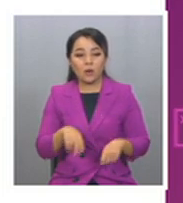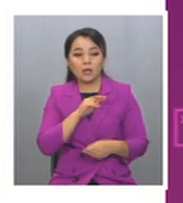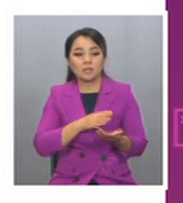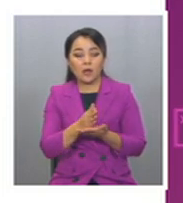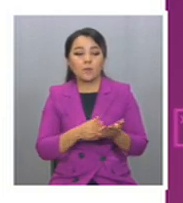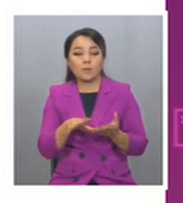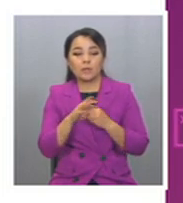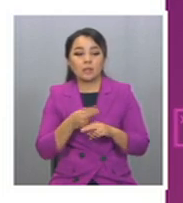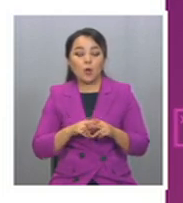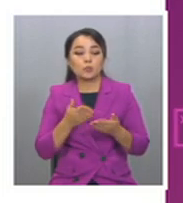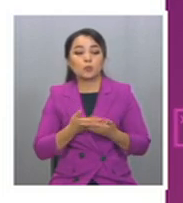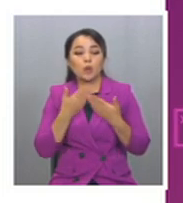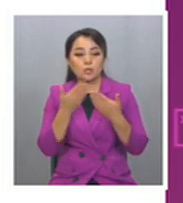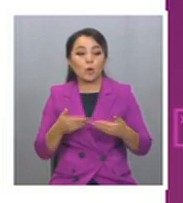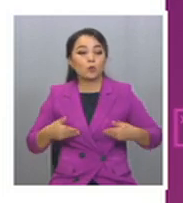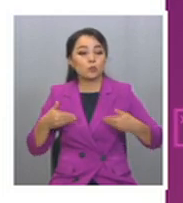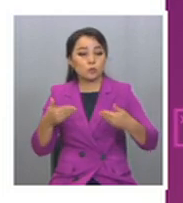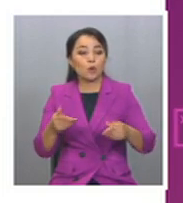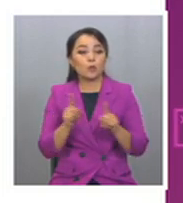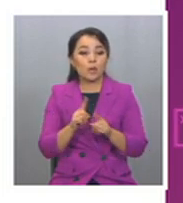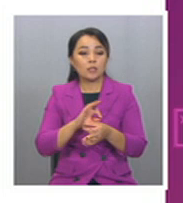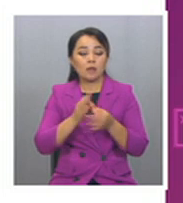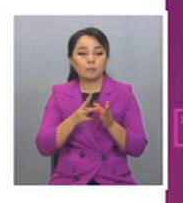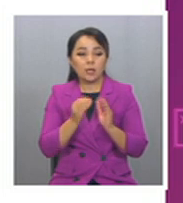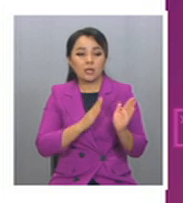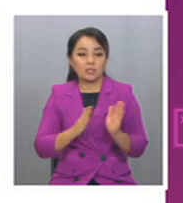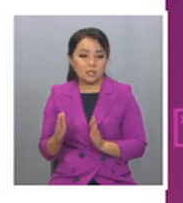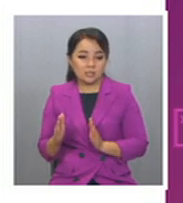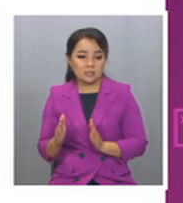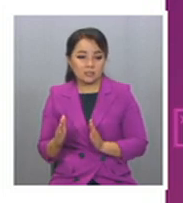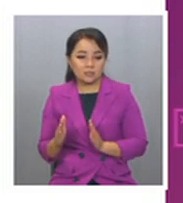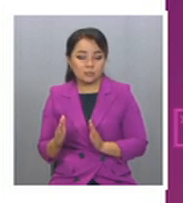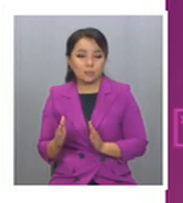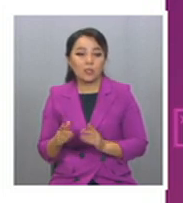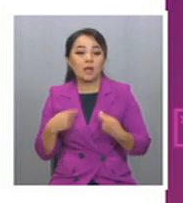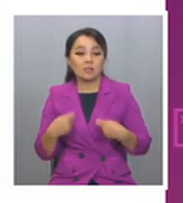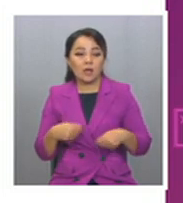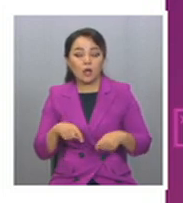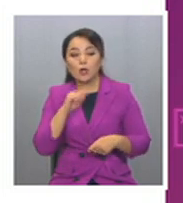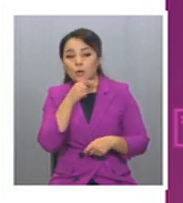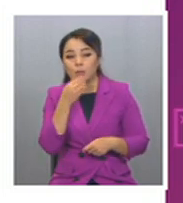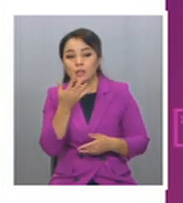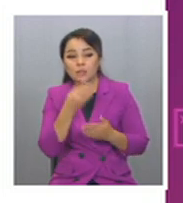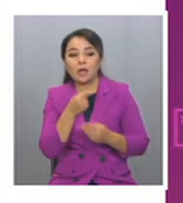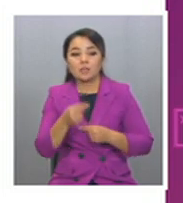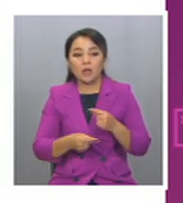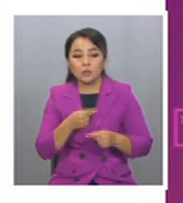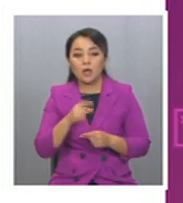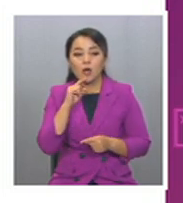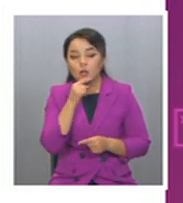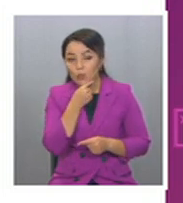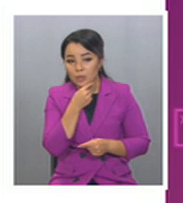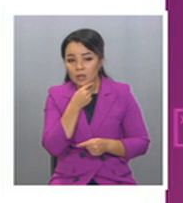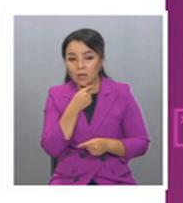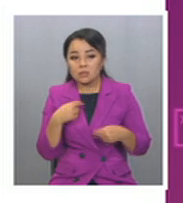бағасы сұраныс пен ұсыныс негізінде реттеледі. Ал нарықтық экономика дәстүрлі экономикадан